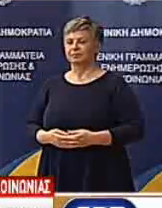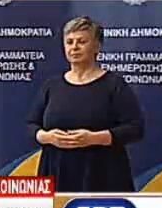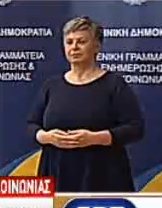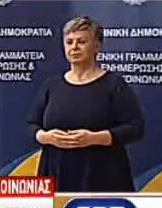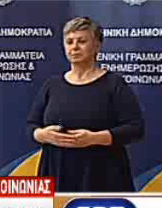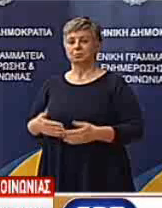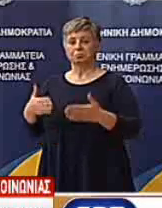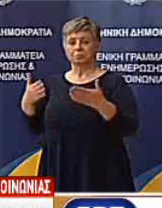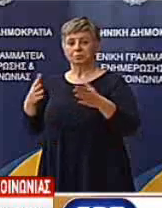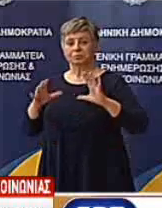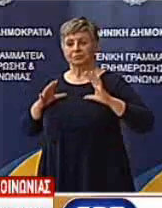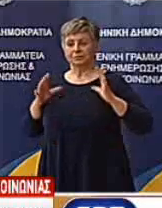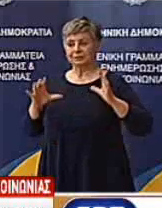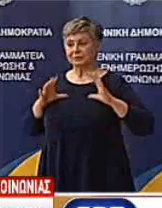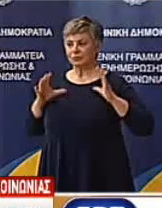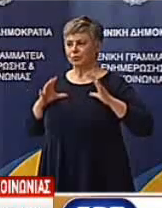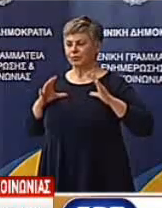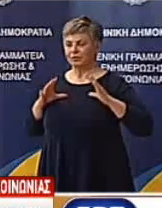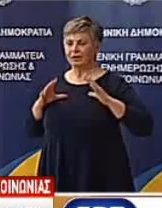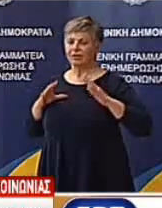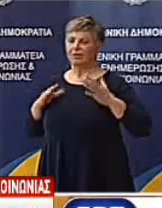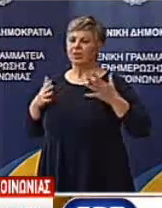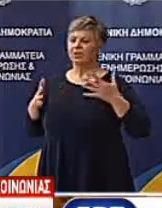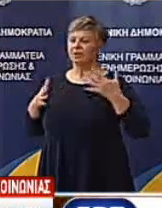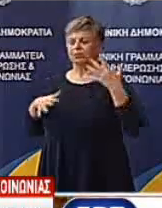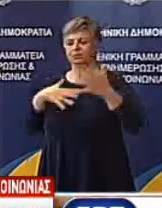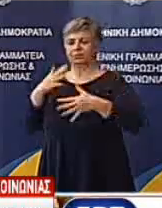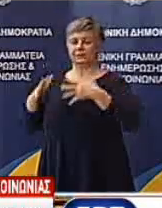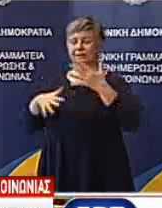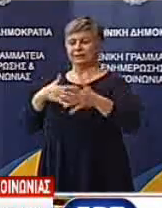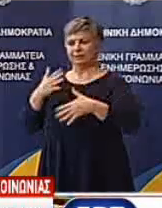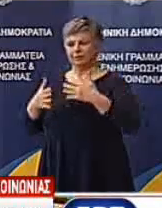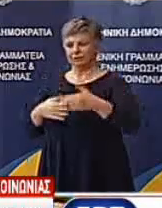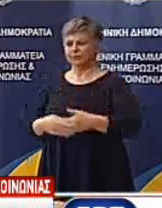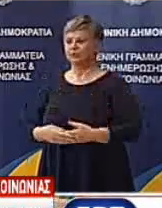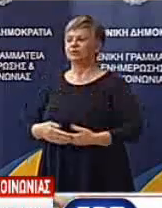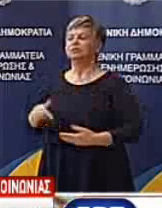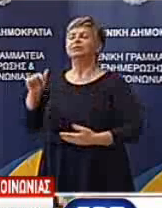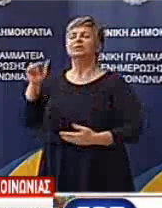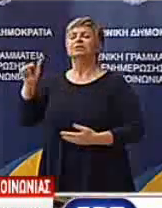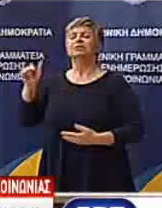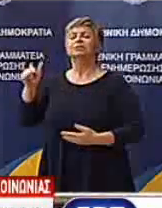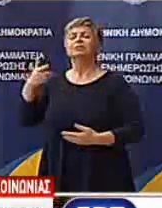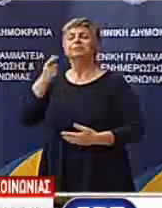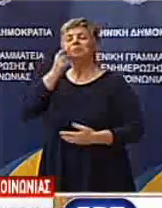Όχι. Γιατί είχα πάει από εδώ και είχα πει σε δύο ταυτοχρόνως. Μετά θα έρθω πάλι. Διευκρινιστικά στην ερώτηση του